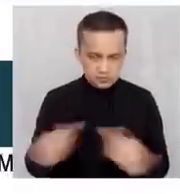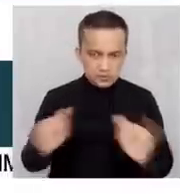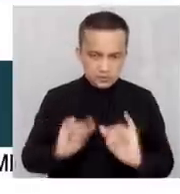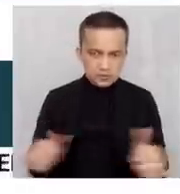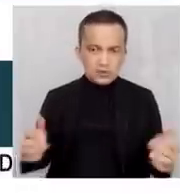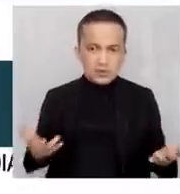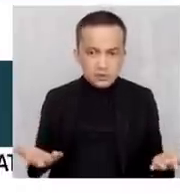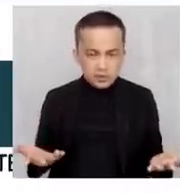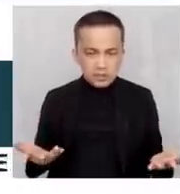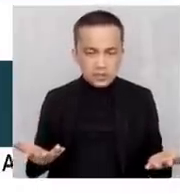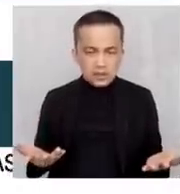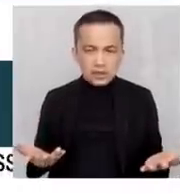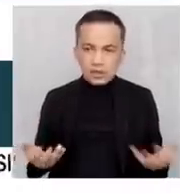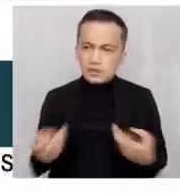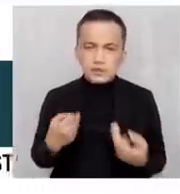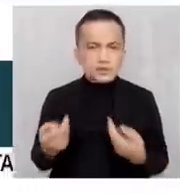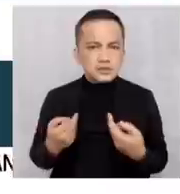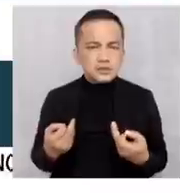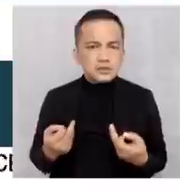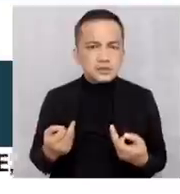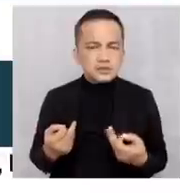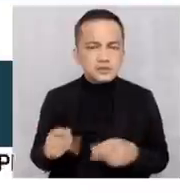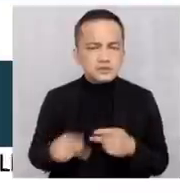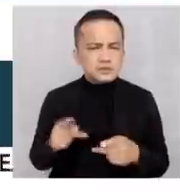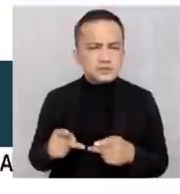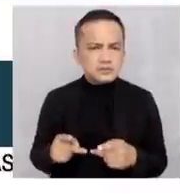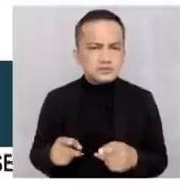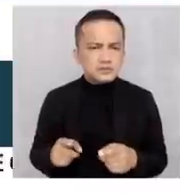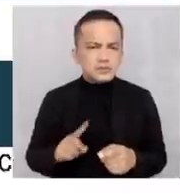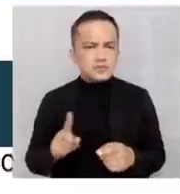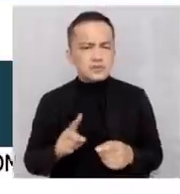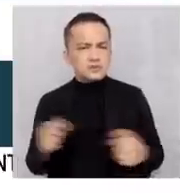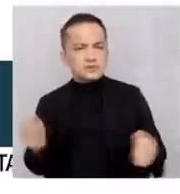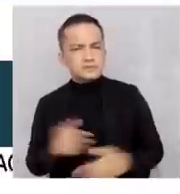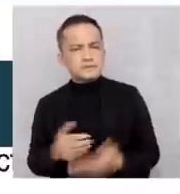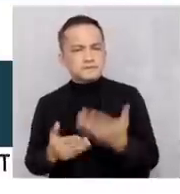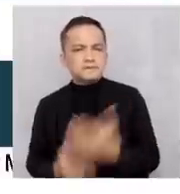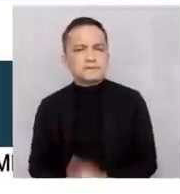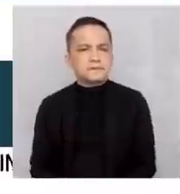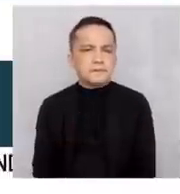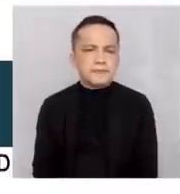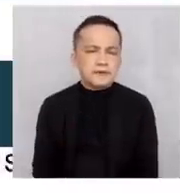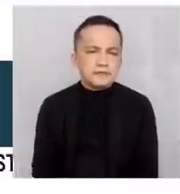pong pagbibigay na eksplanasyon sa taong bayan, ano po ang kinakatakot ninyo dito?